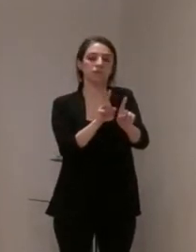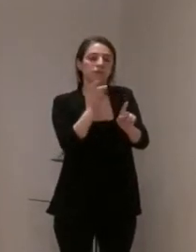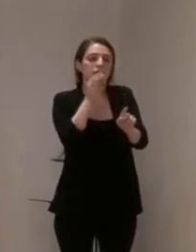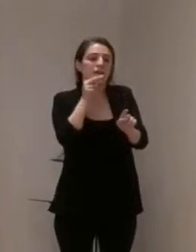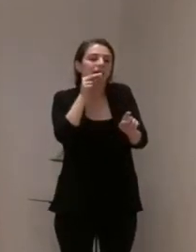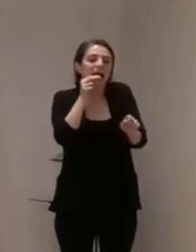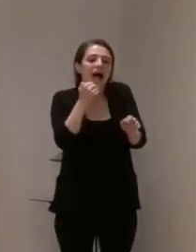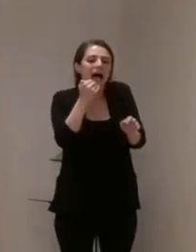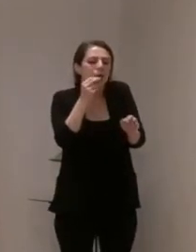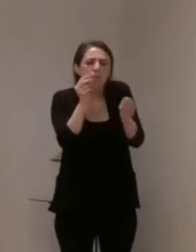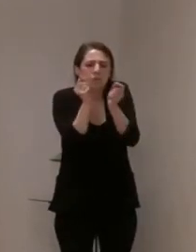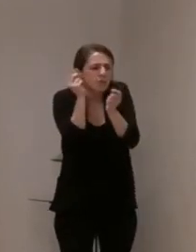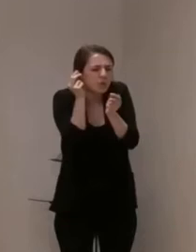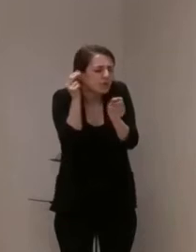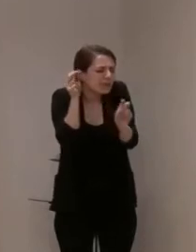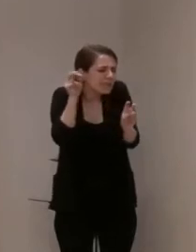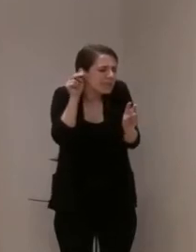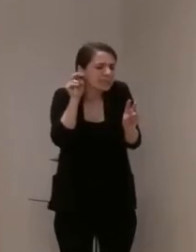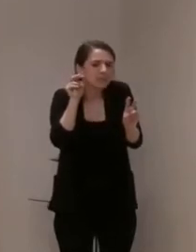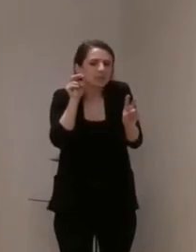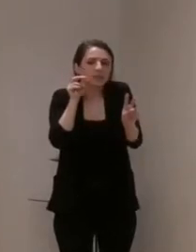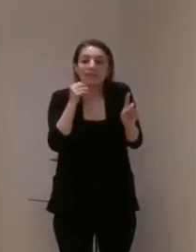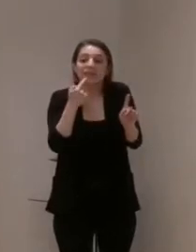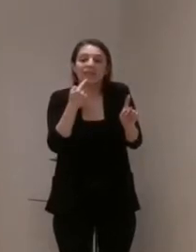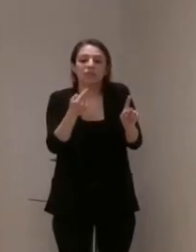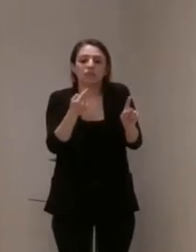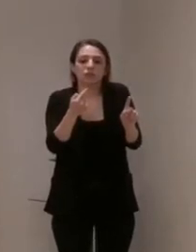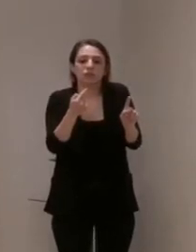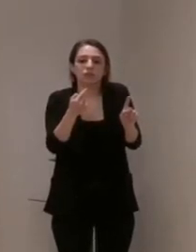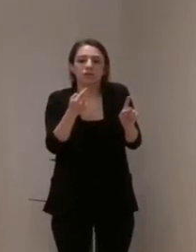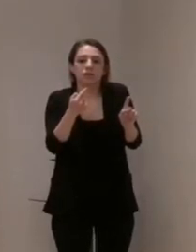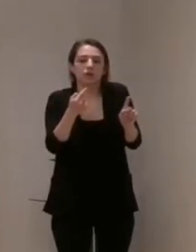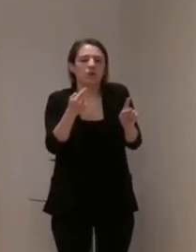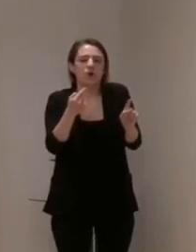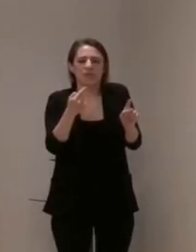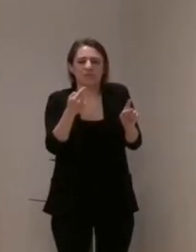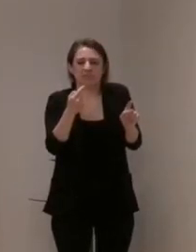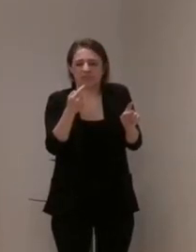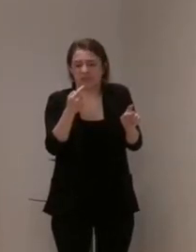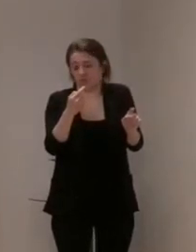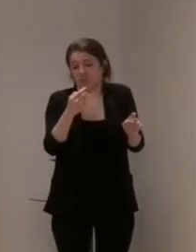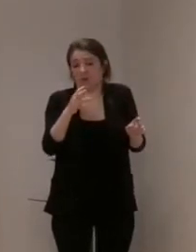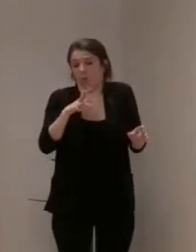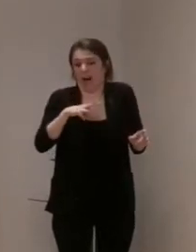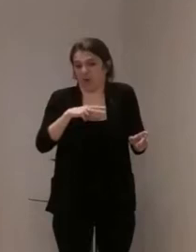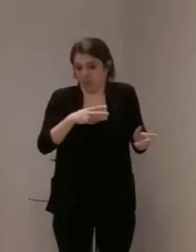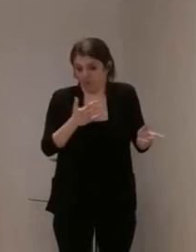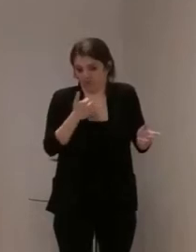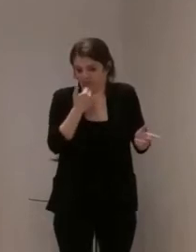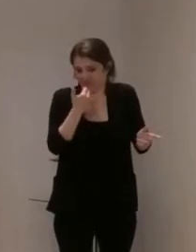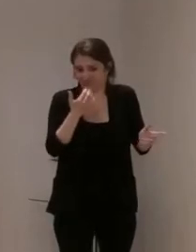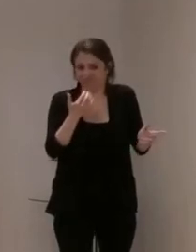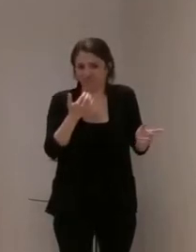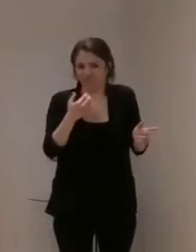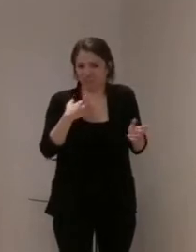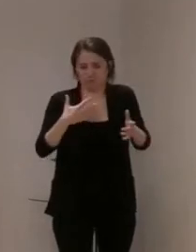parlaven fluixet a cau d'orella i et deien totes les porcades del món. Aquelles porcades eren